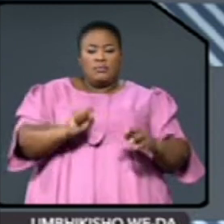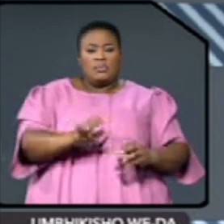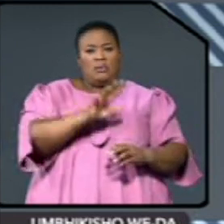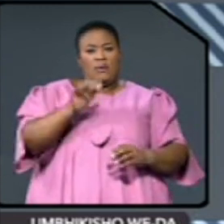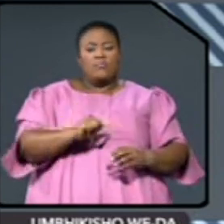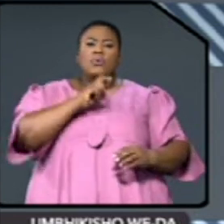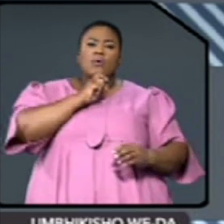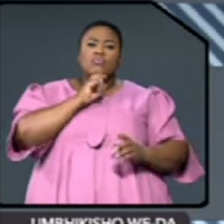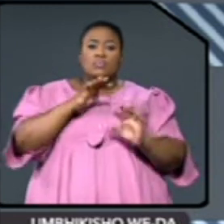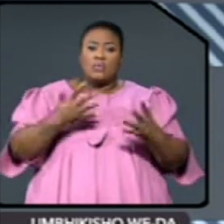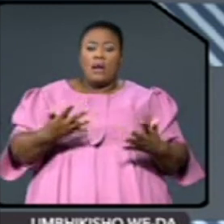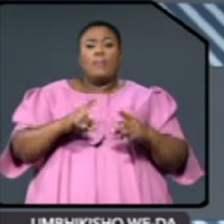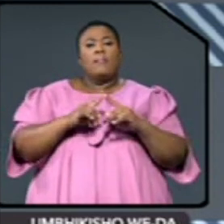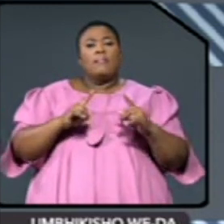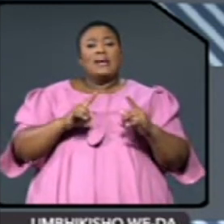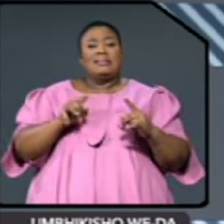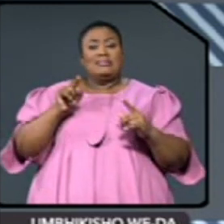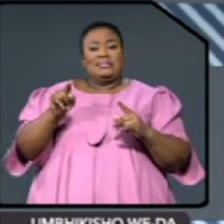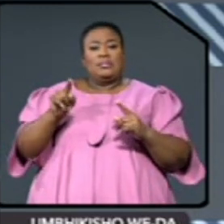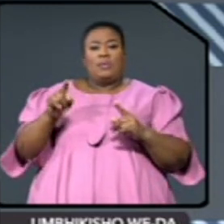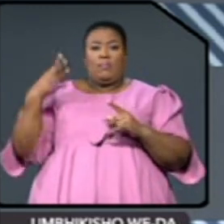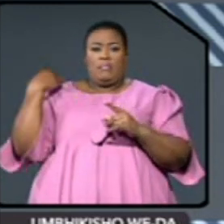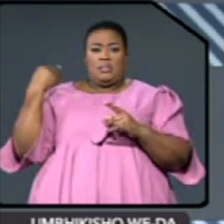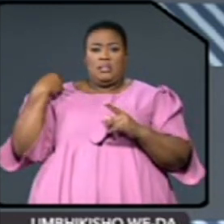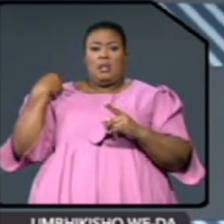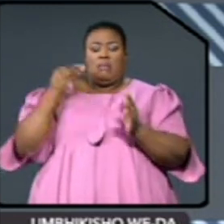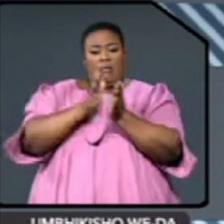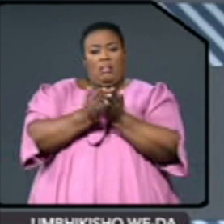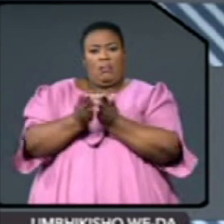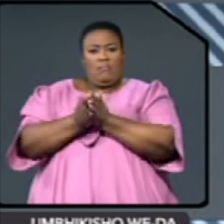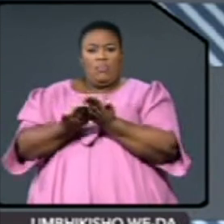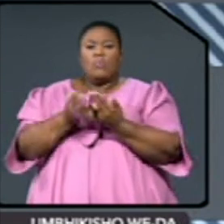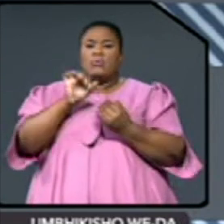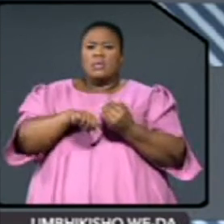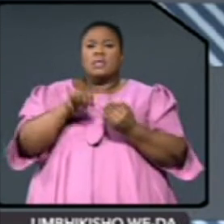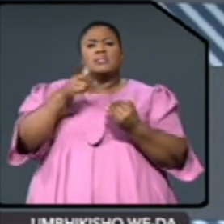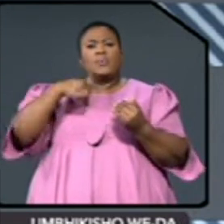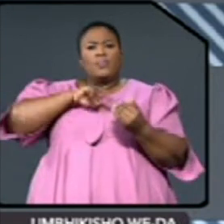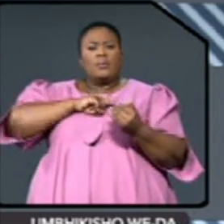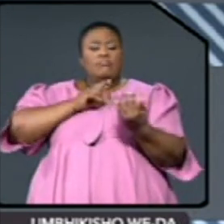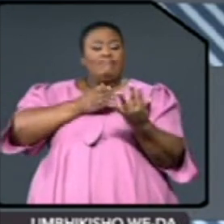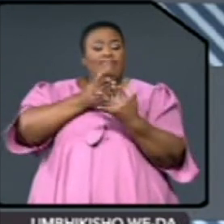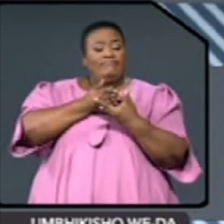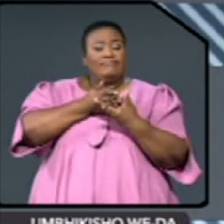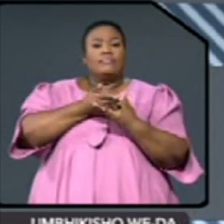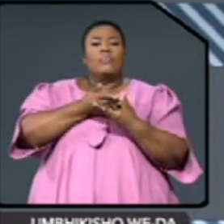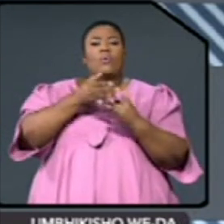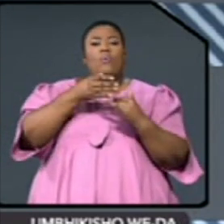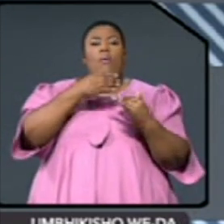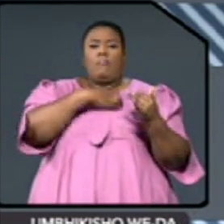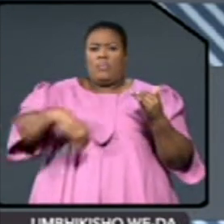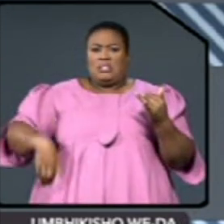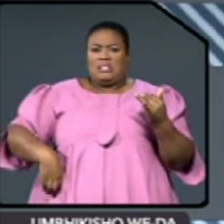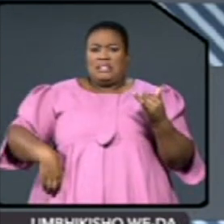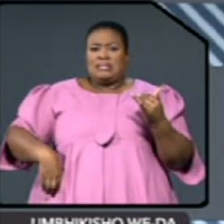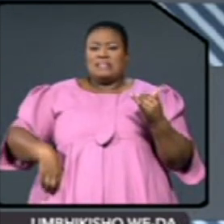zisetshenziswe kanjani kulokho ke ku ministerial handbook ngenxa yokuthi ke kungena kulomnyango wasepresidency akuna oversight committee